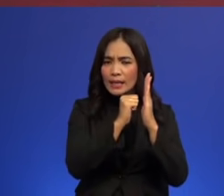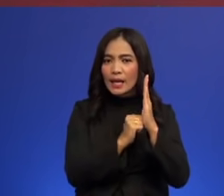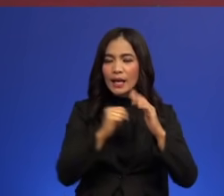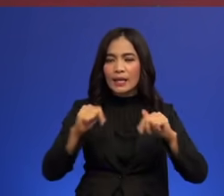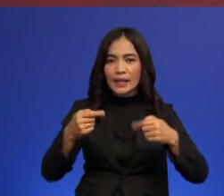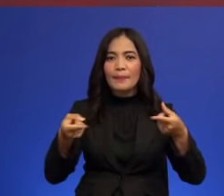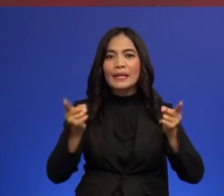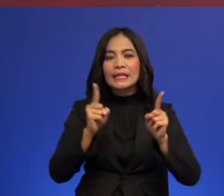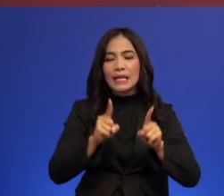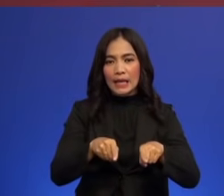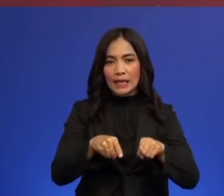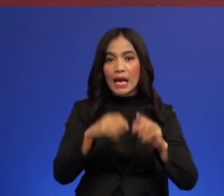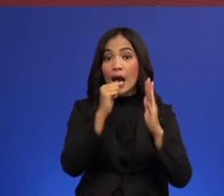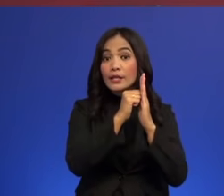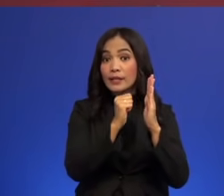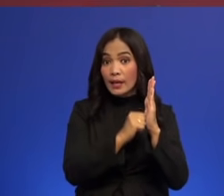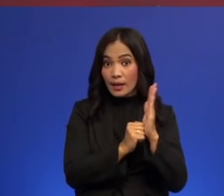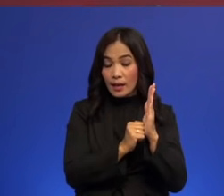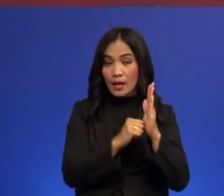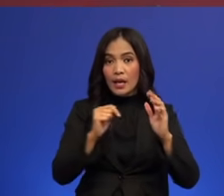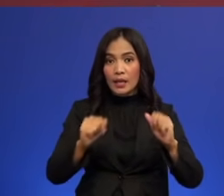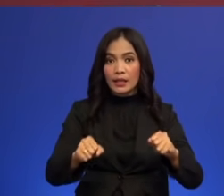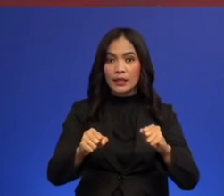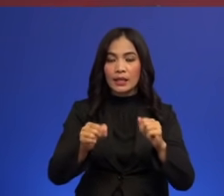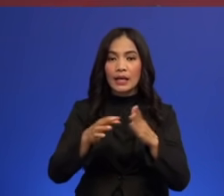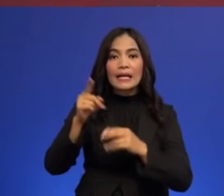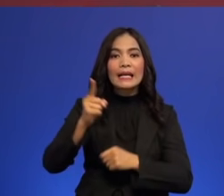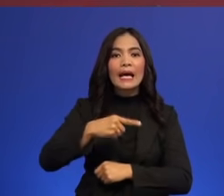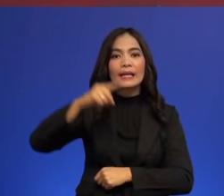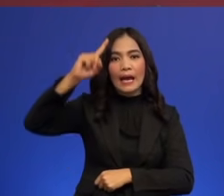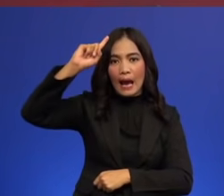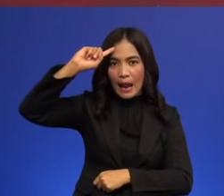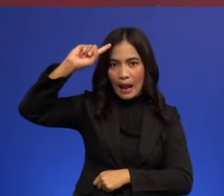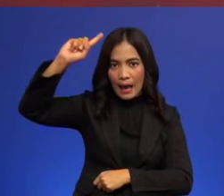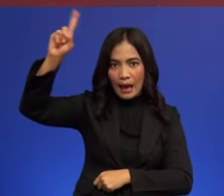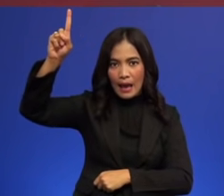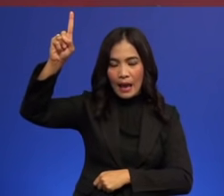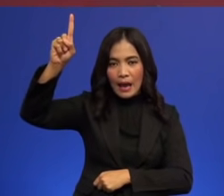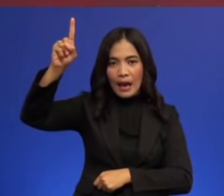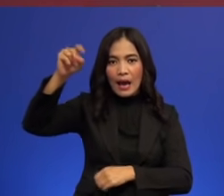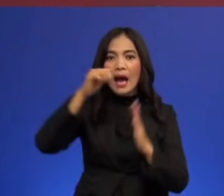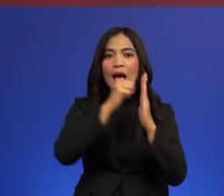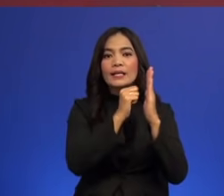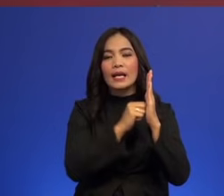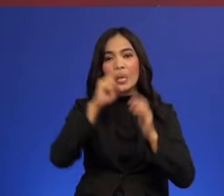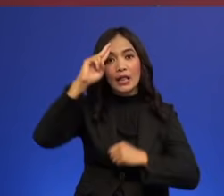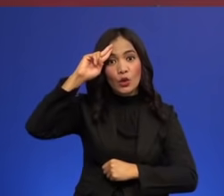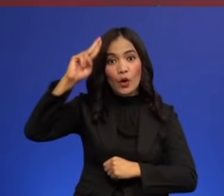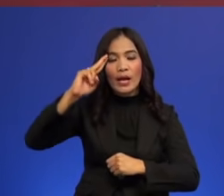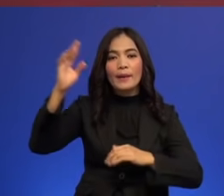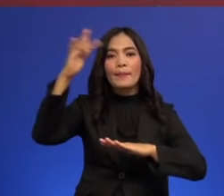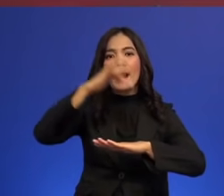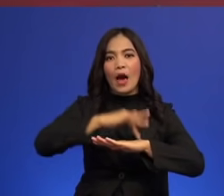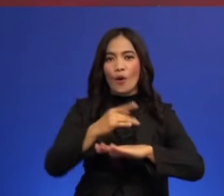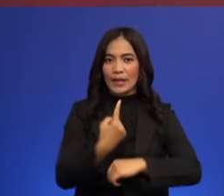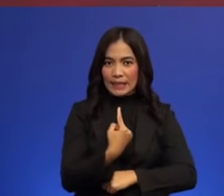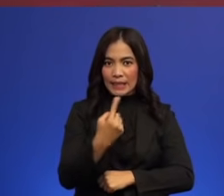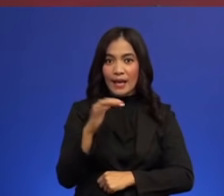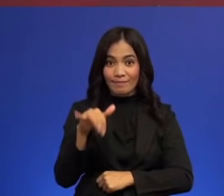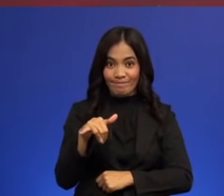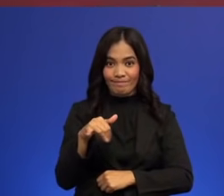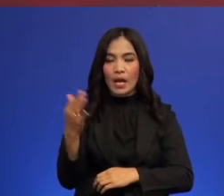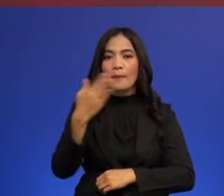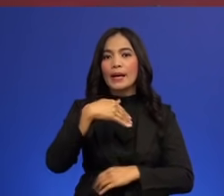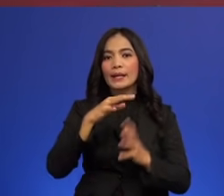benar-benar menjadi acara ilahi, acara Tuhan melawat kita, ya.